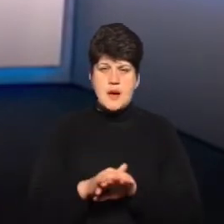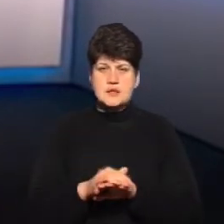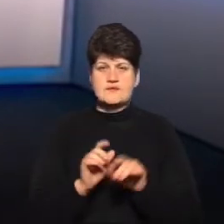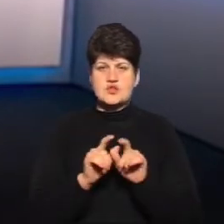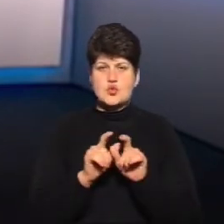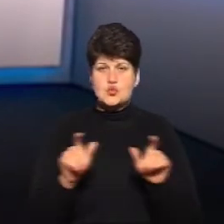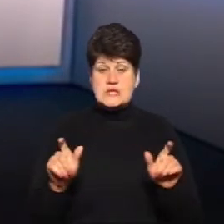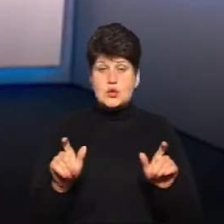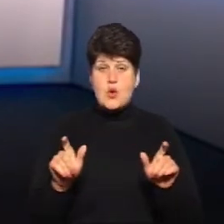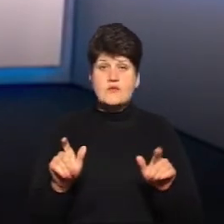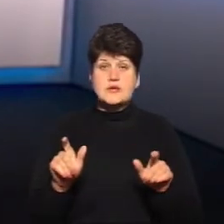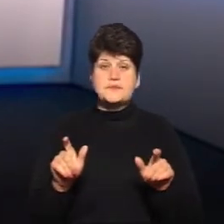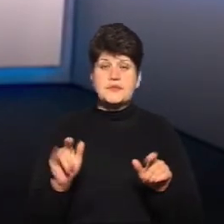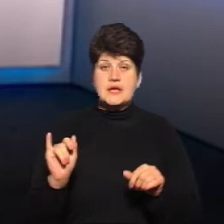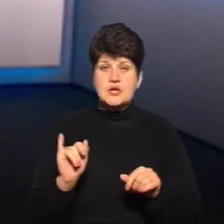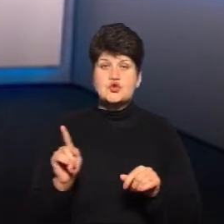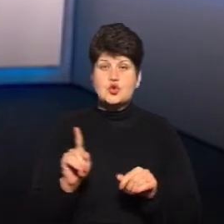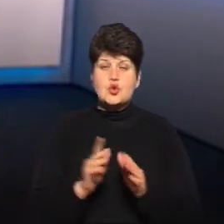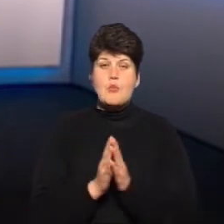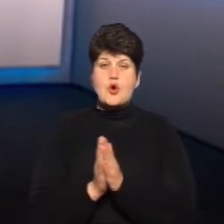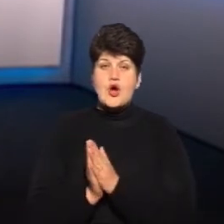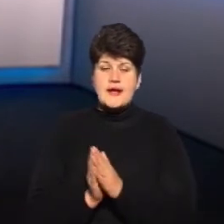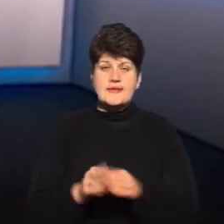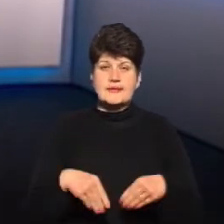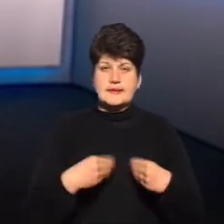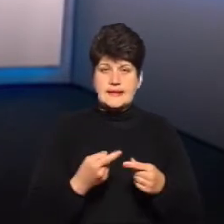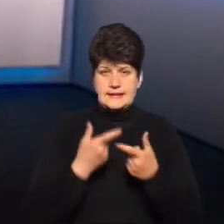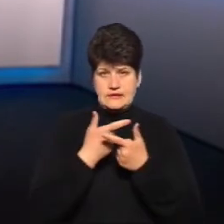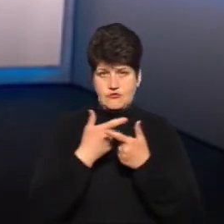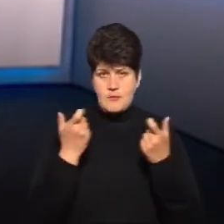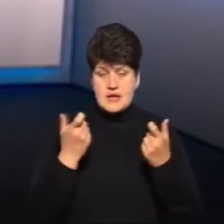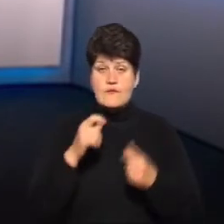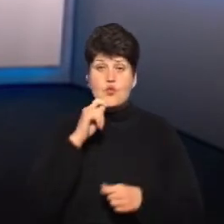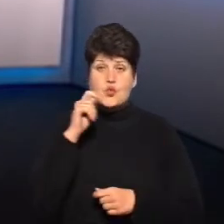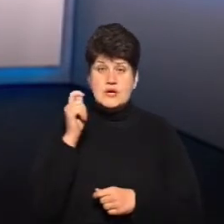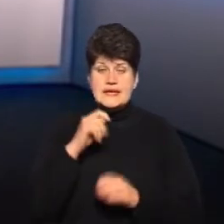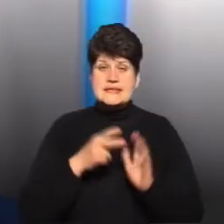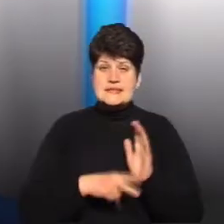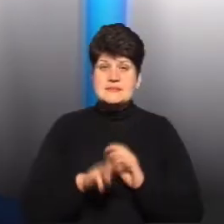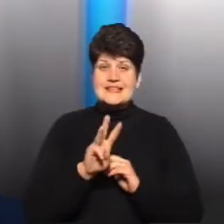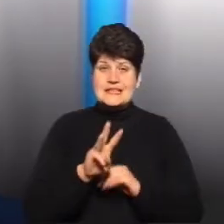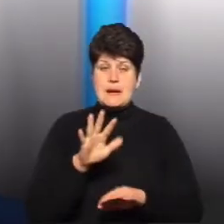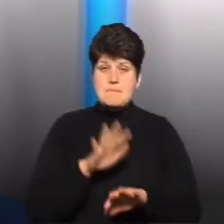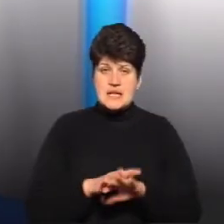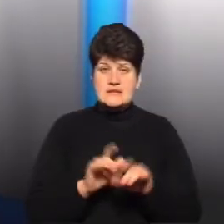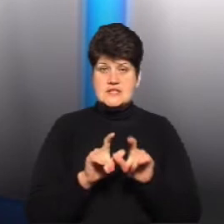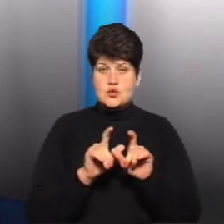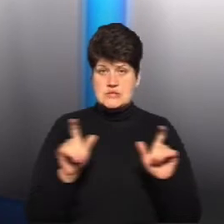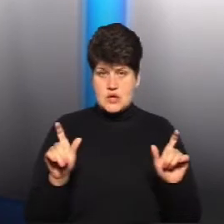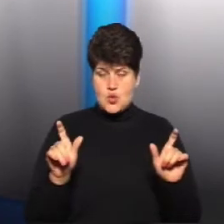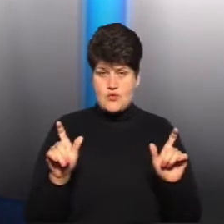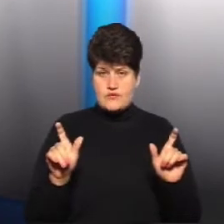щодо прохання надати дану інформацію. І в Україні 73 банківські установи, і якраз